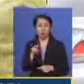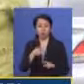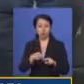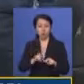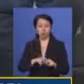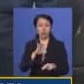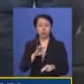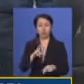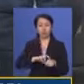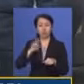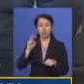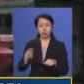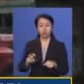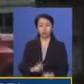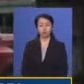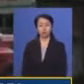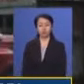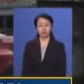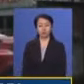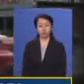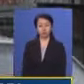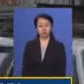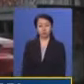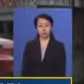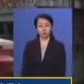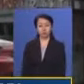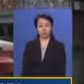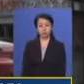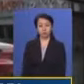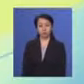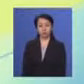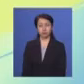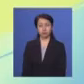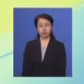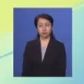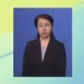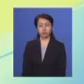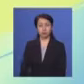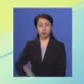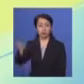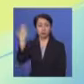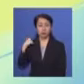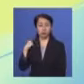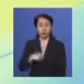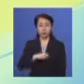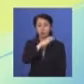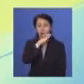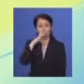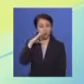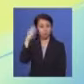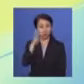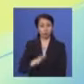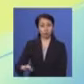приходит смс-сообщением. Кирилл Потемкин при содействии областного департамента полиции. За прошлую неделю в Североказахстанской